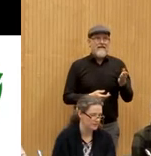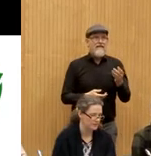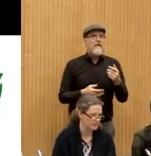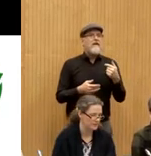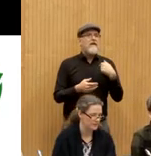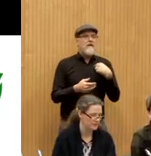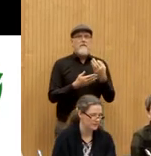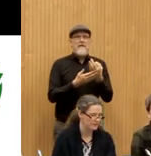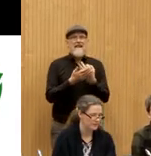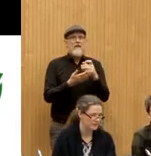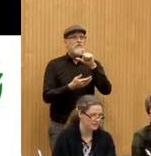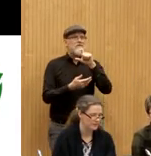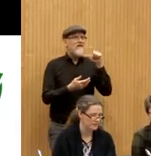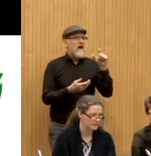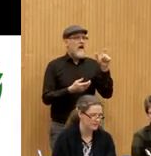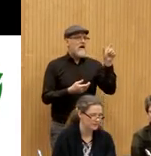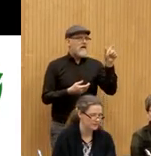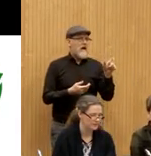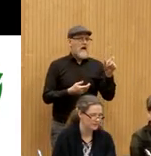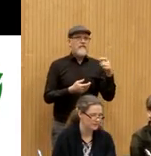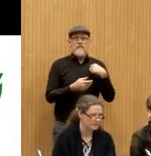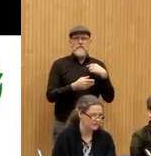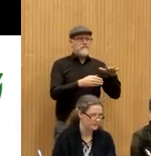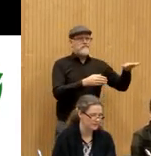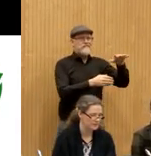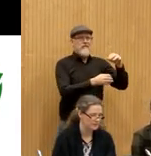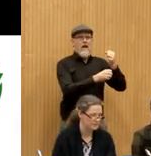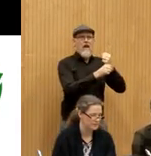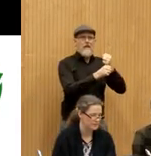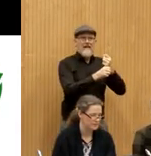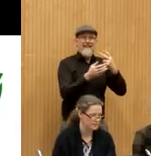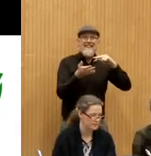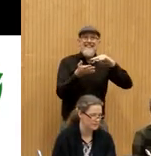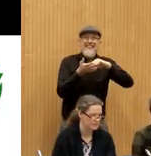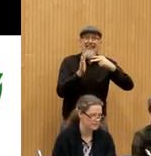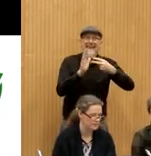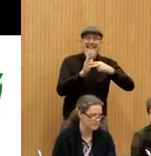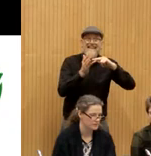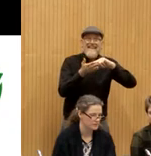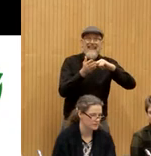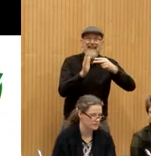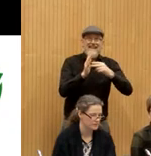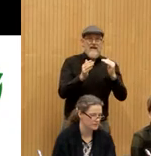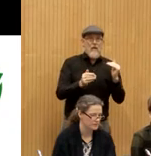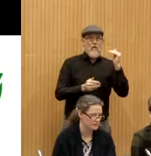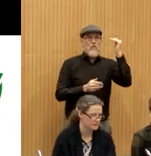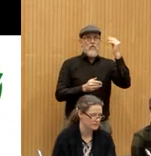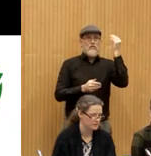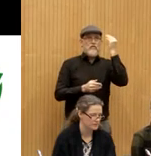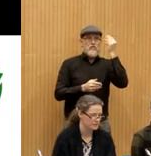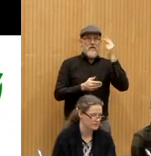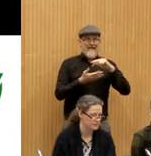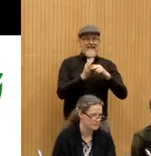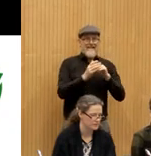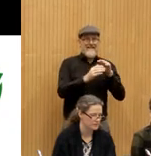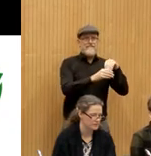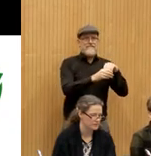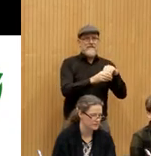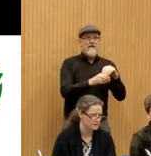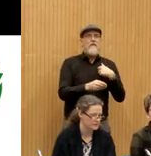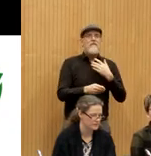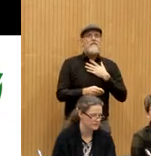Arbeitsbereich, und der ist an der Technischen Hochschule Köln. Und jetzt würde ich Ihnen gerne ein Format bei uns vorstellen, das